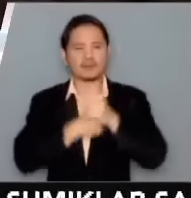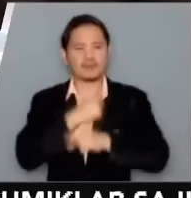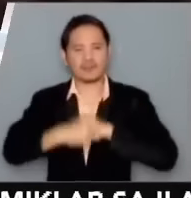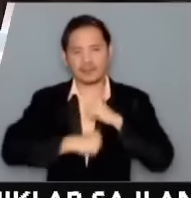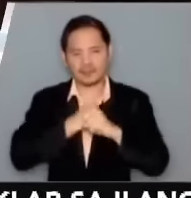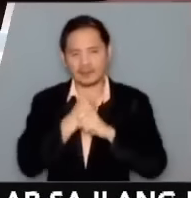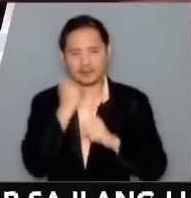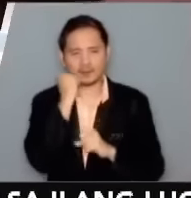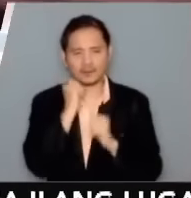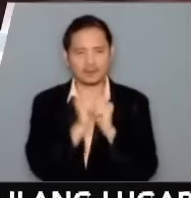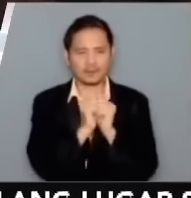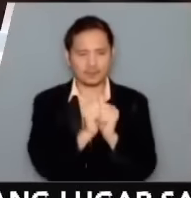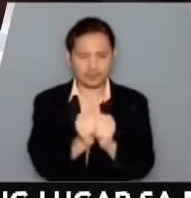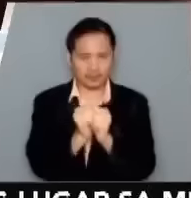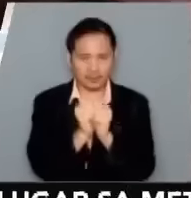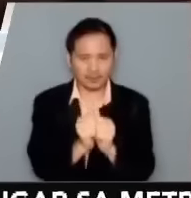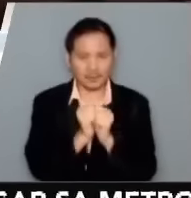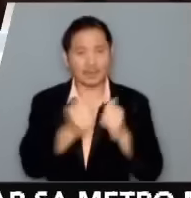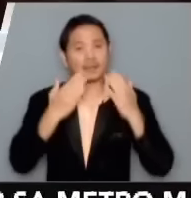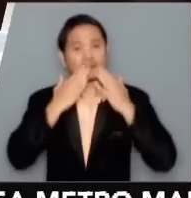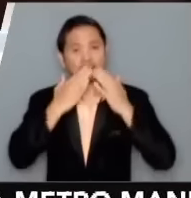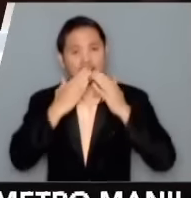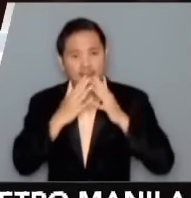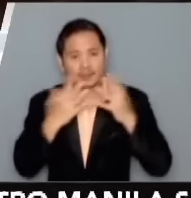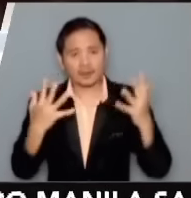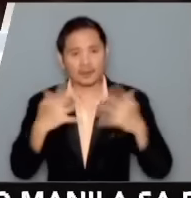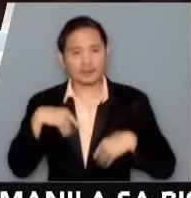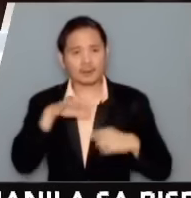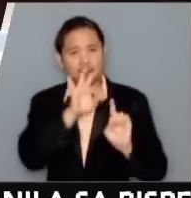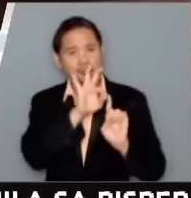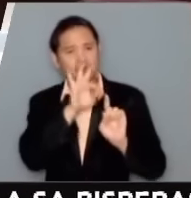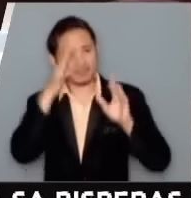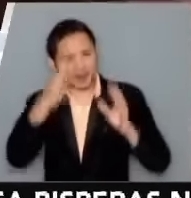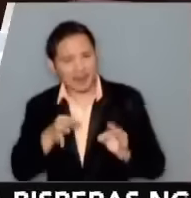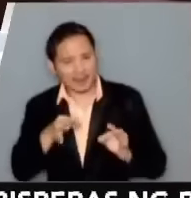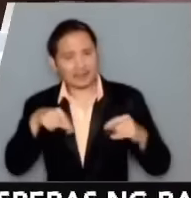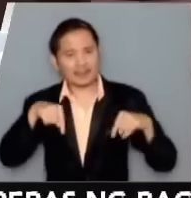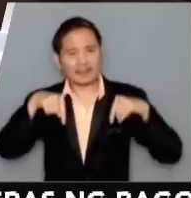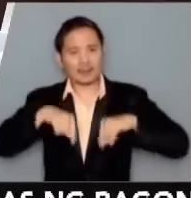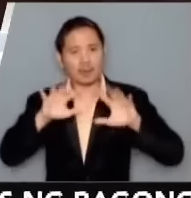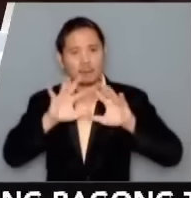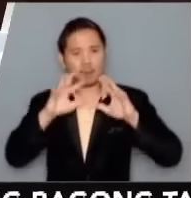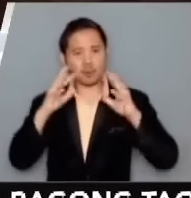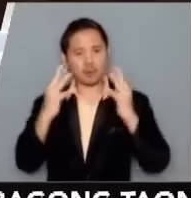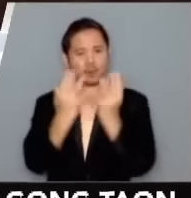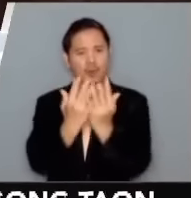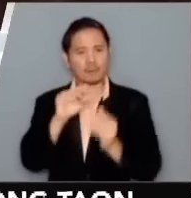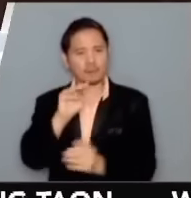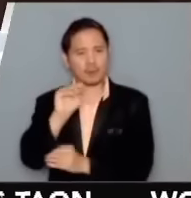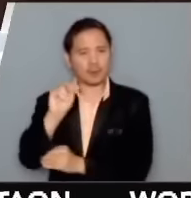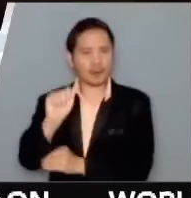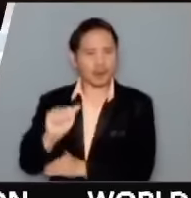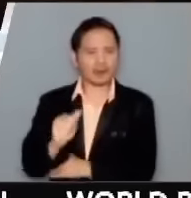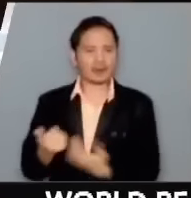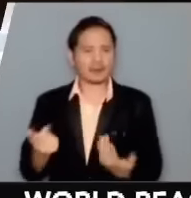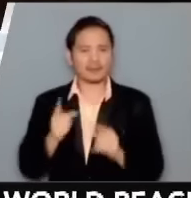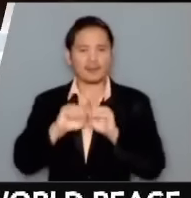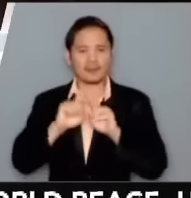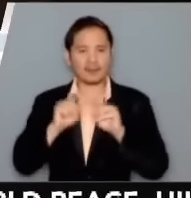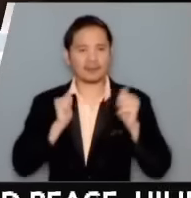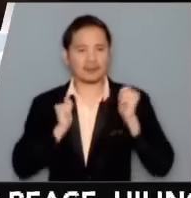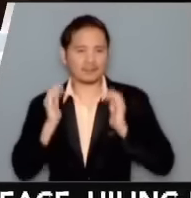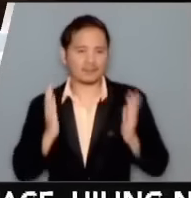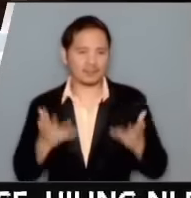Ano, papasalamat kami kasi dito nila napili mag-New Year sa Samoa, kasama ng mga namin, mga GMA artists. Sobrang